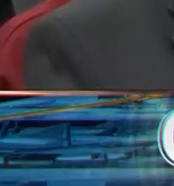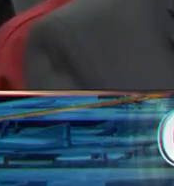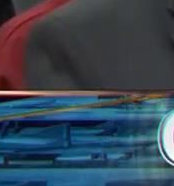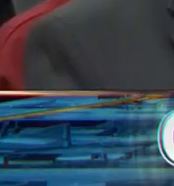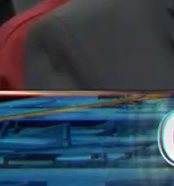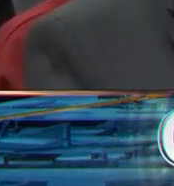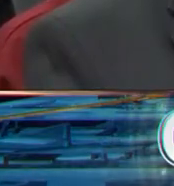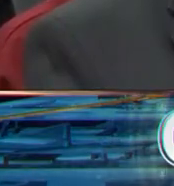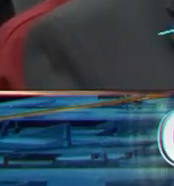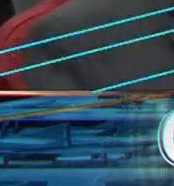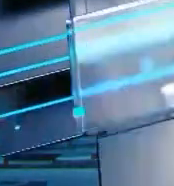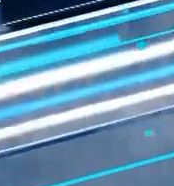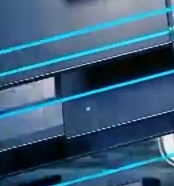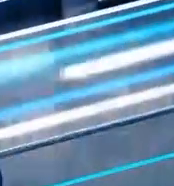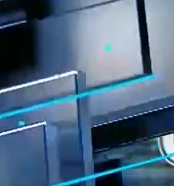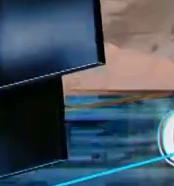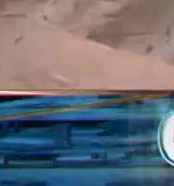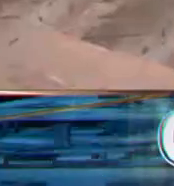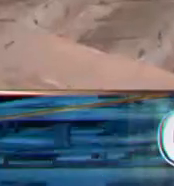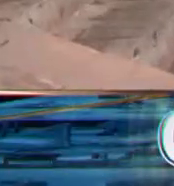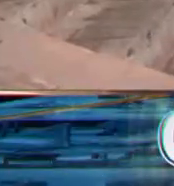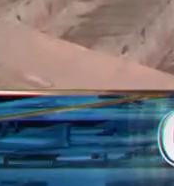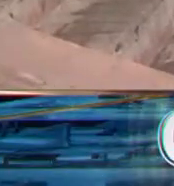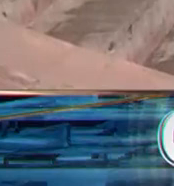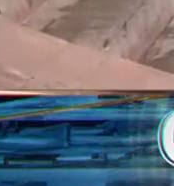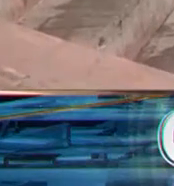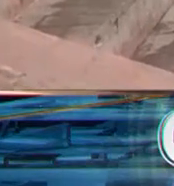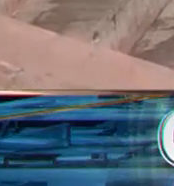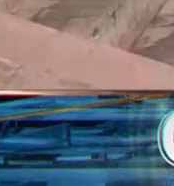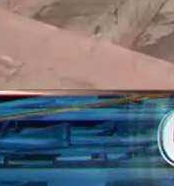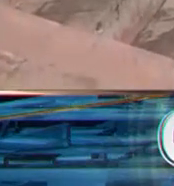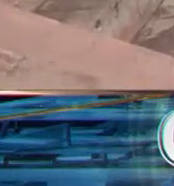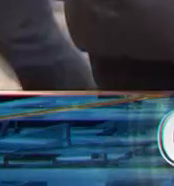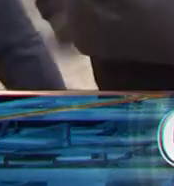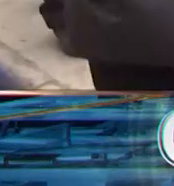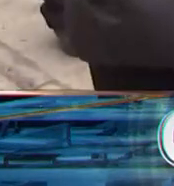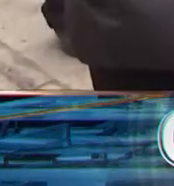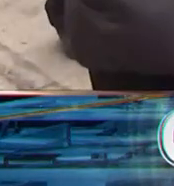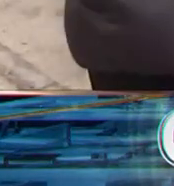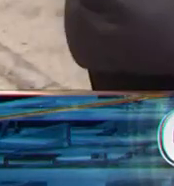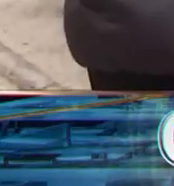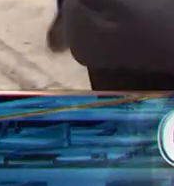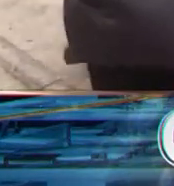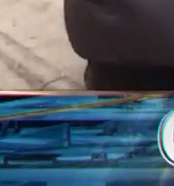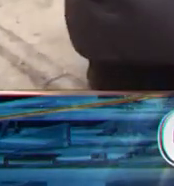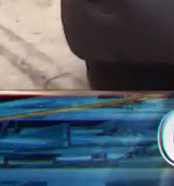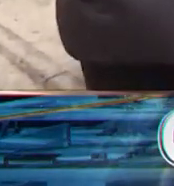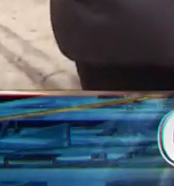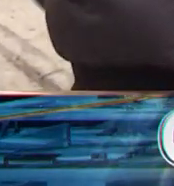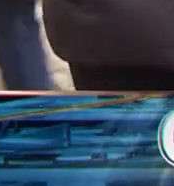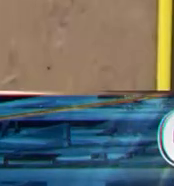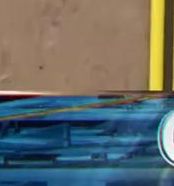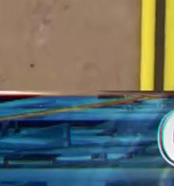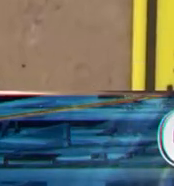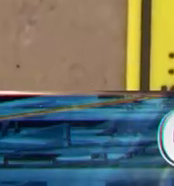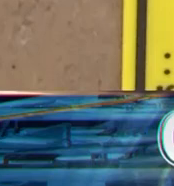говорили в стенах ЖГУ. Доступная среда. Члены общественного объединения «Ерлек» проверили наличие пандусов и